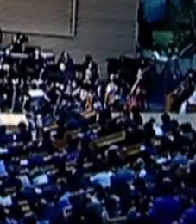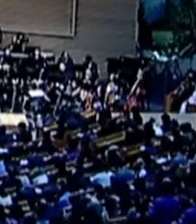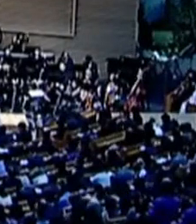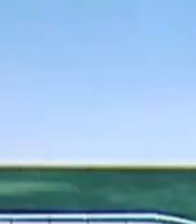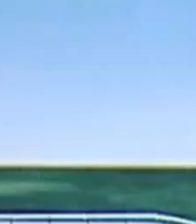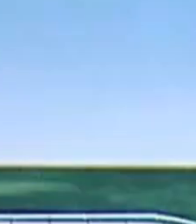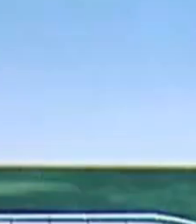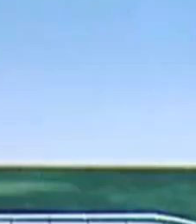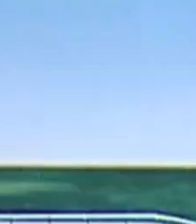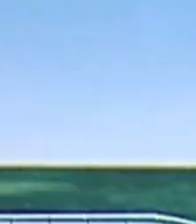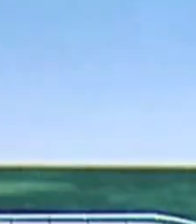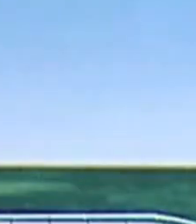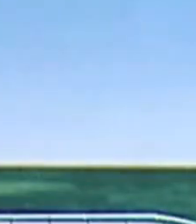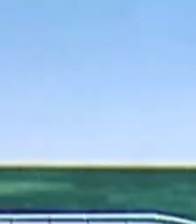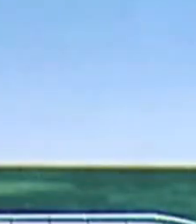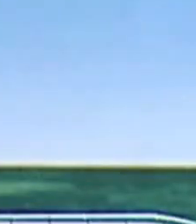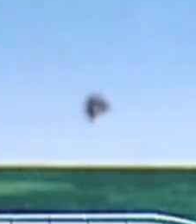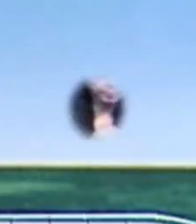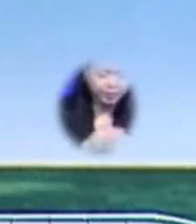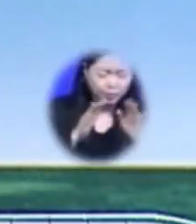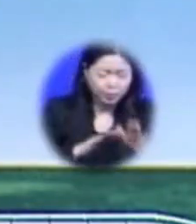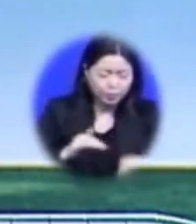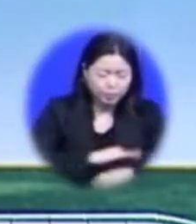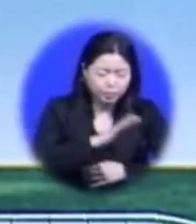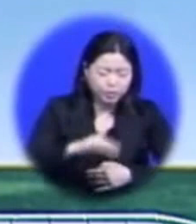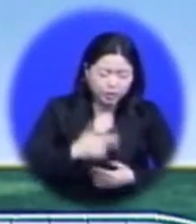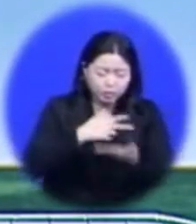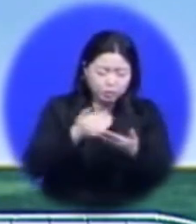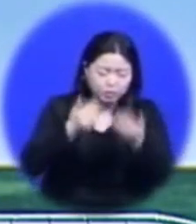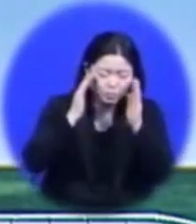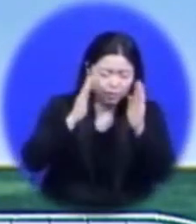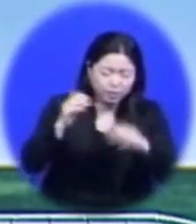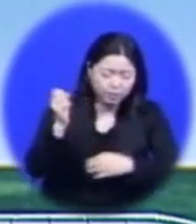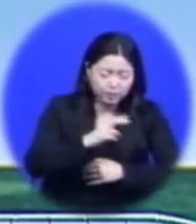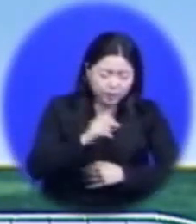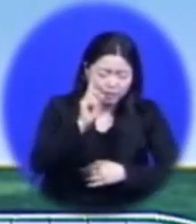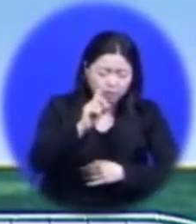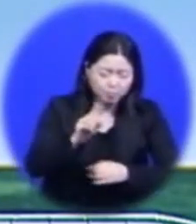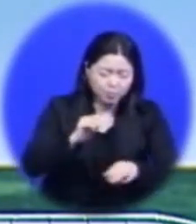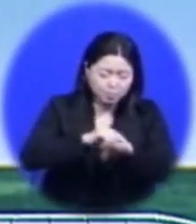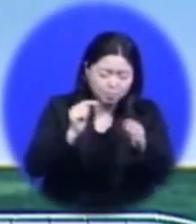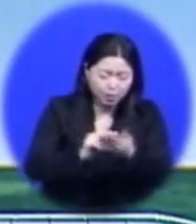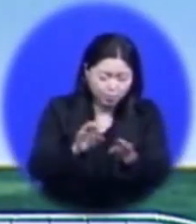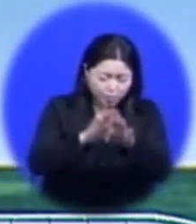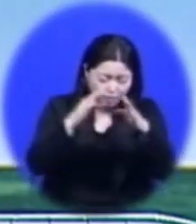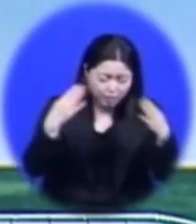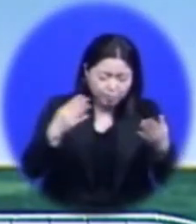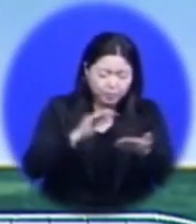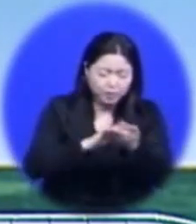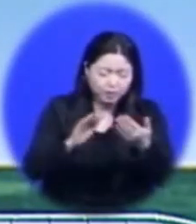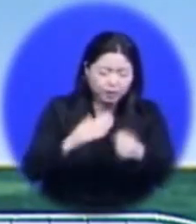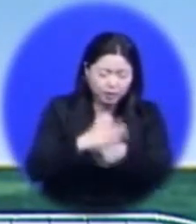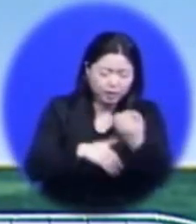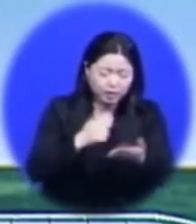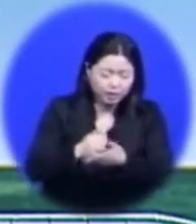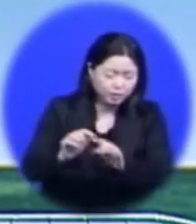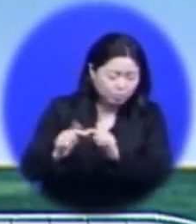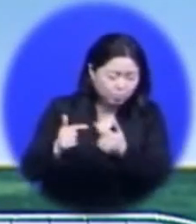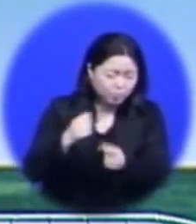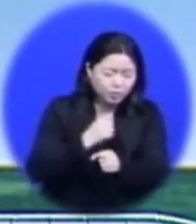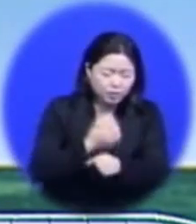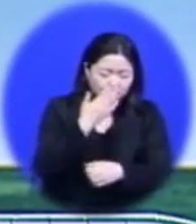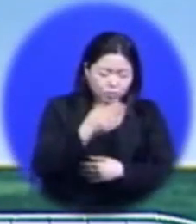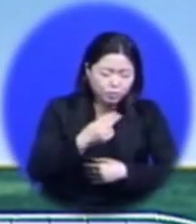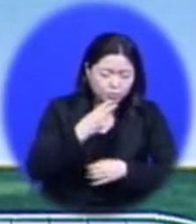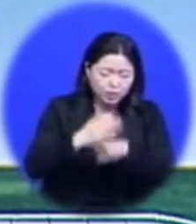아버지 하나님 오늘 저희들이 주님을 향하여 다시 한번 마음을 활짝 엽니다. 하나님 부인할 수 없는